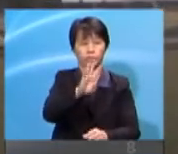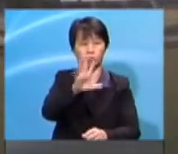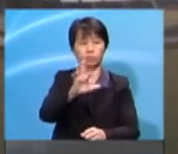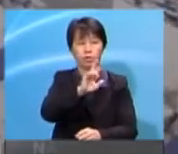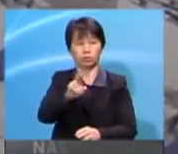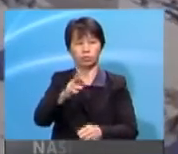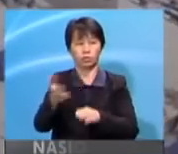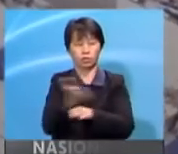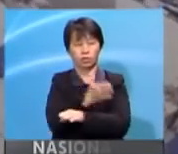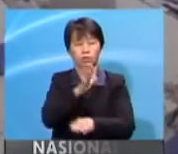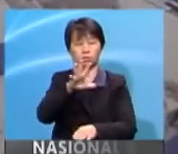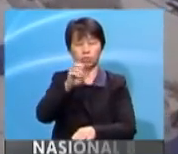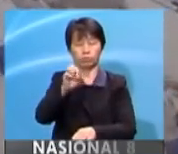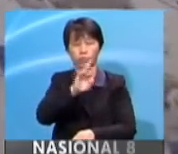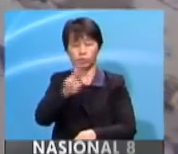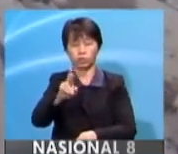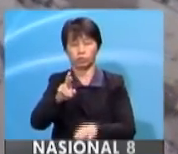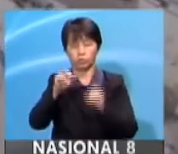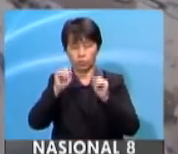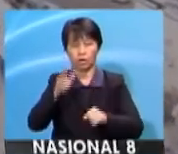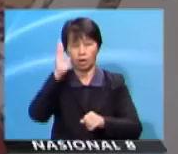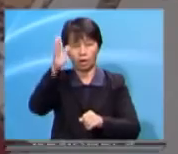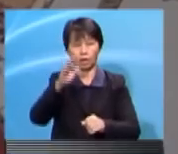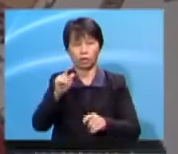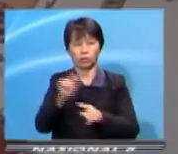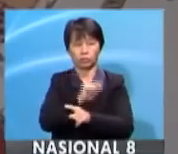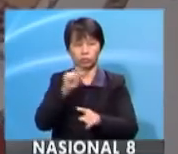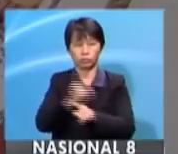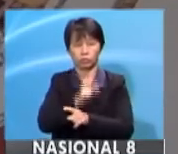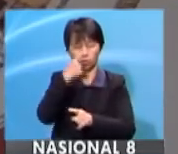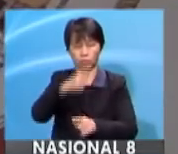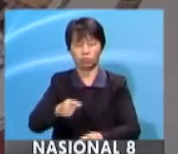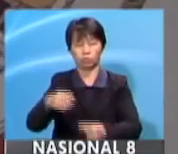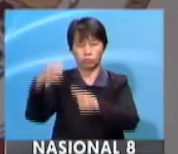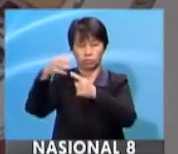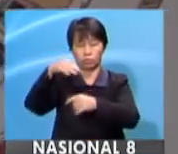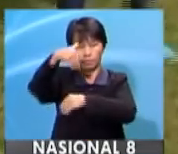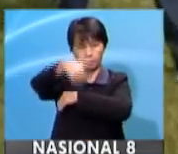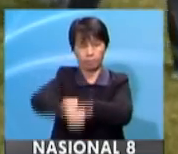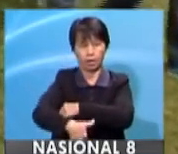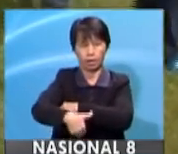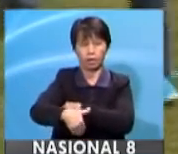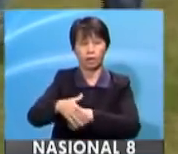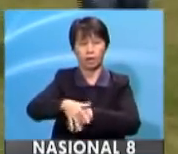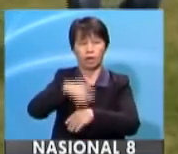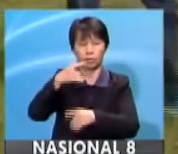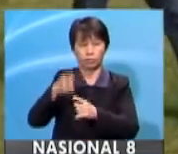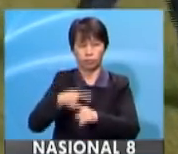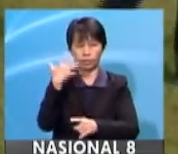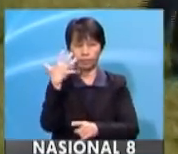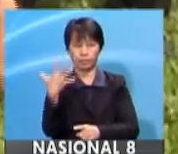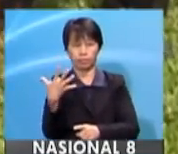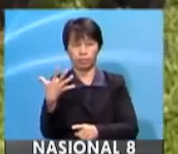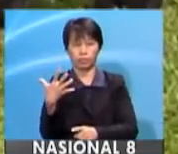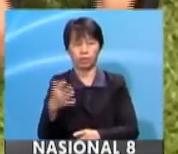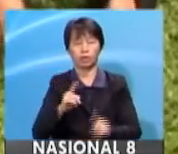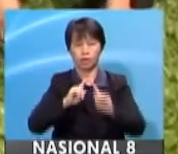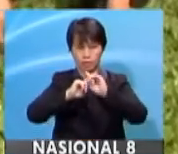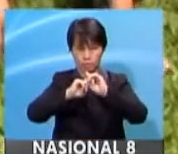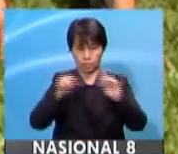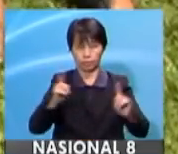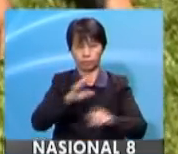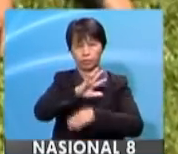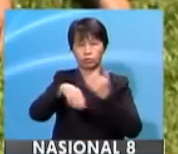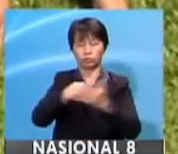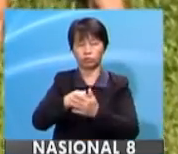sehingga 50000 penonton Ini juga dijangka dapat digunakan untuk perlawanan pada sebelah malam pada awal bulan Mei ini bagaimanapun